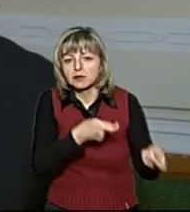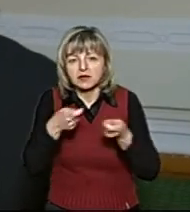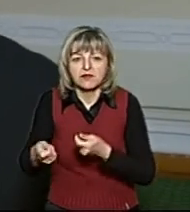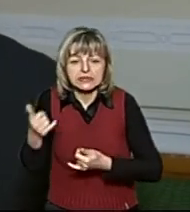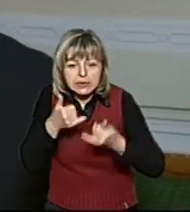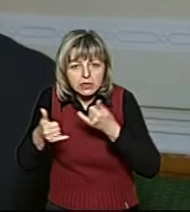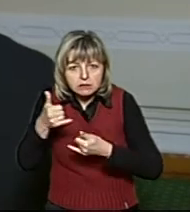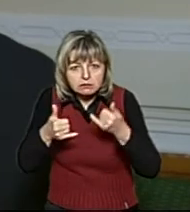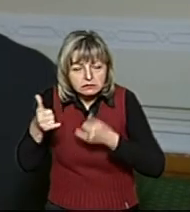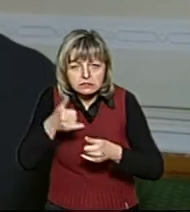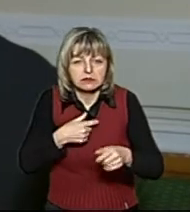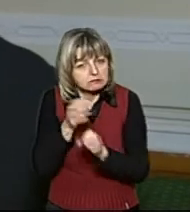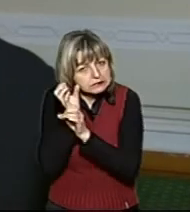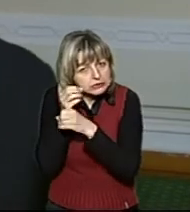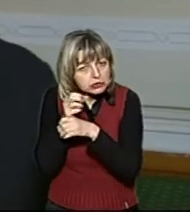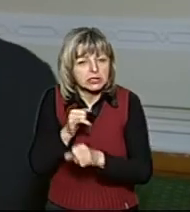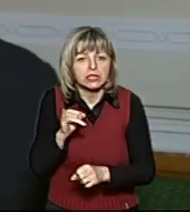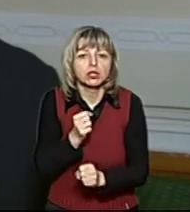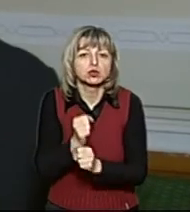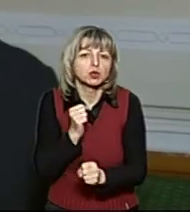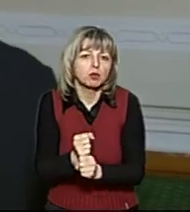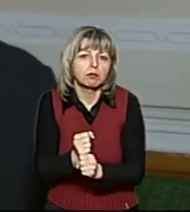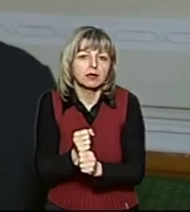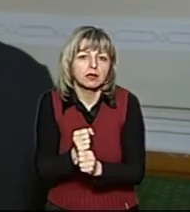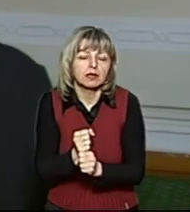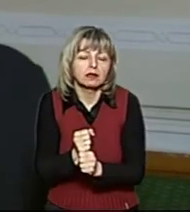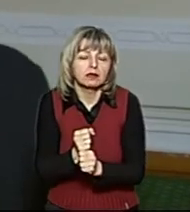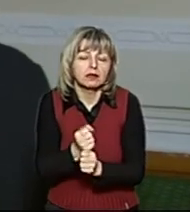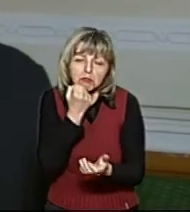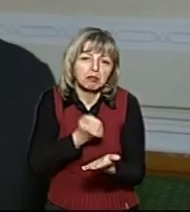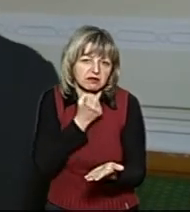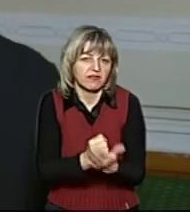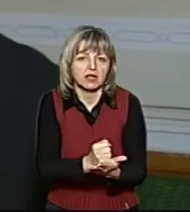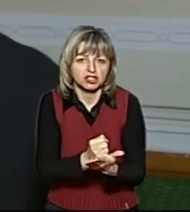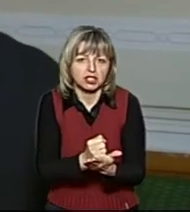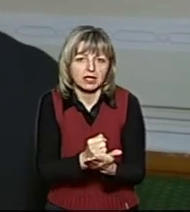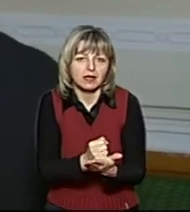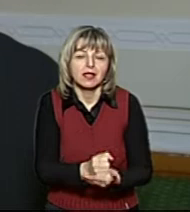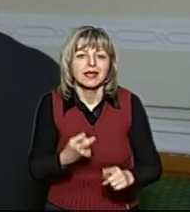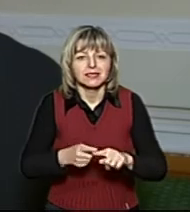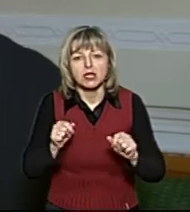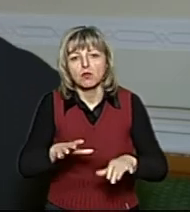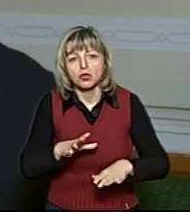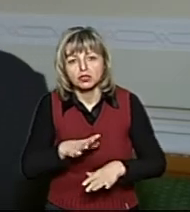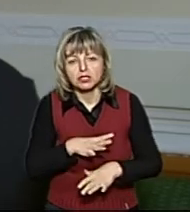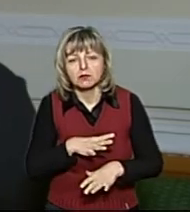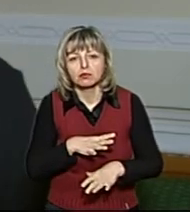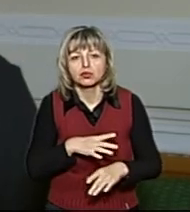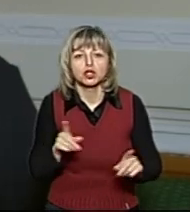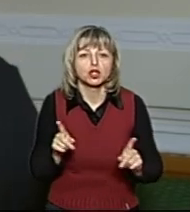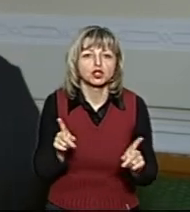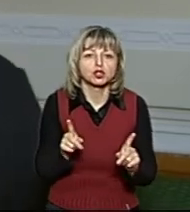ми зробили і відповідно підтвердились. Тобто це може бути діючий, буває,